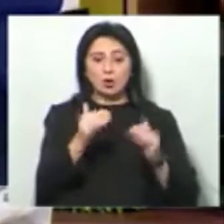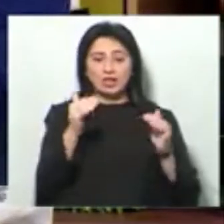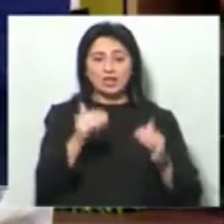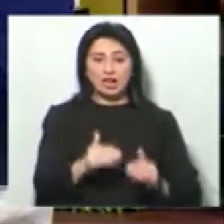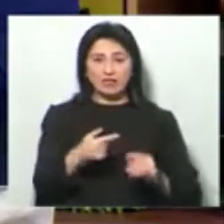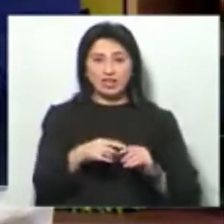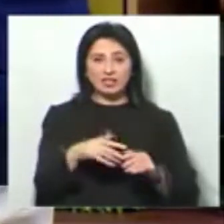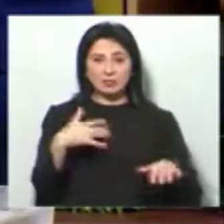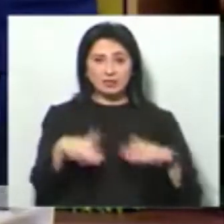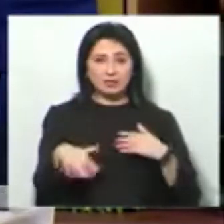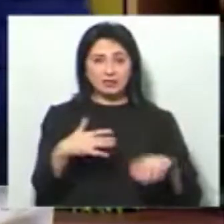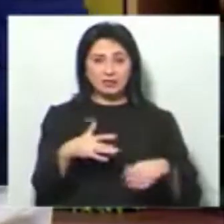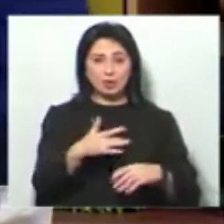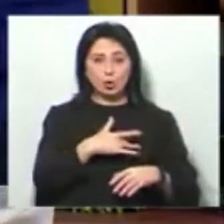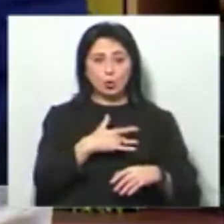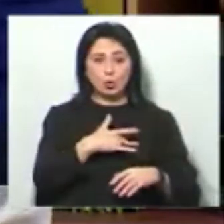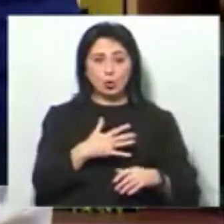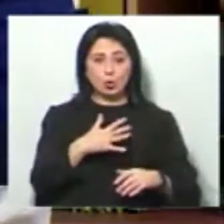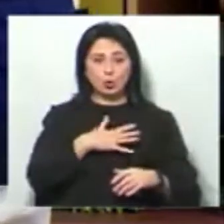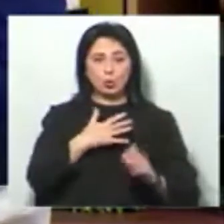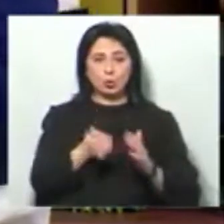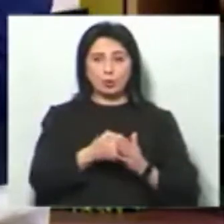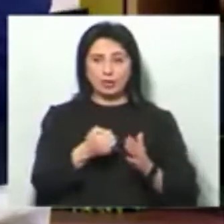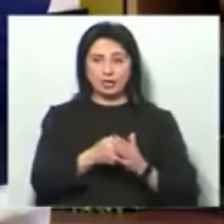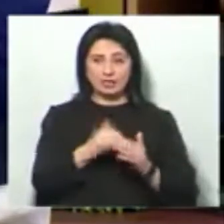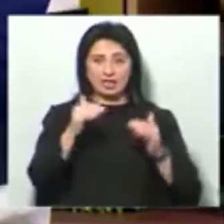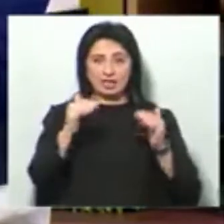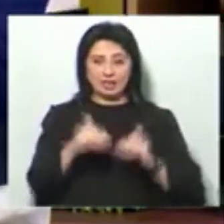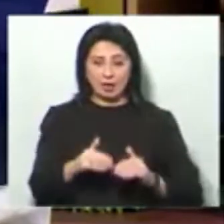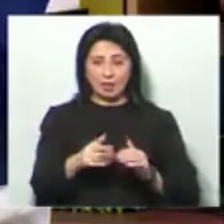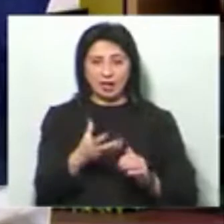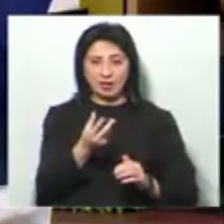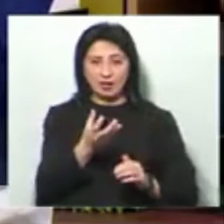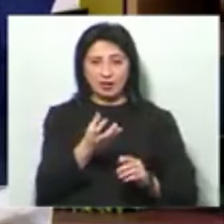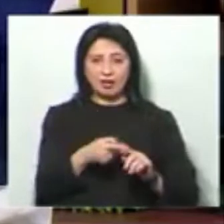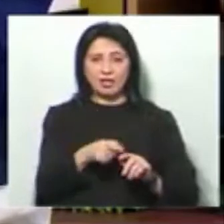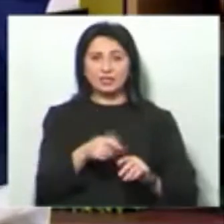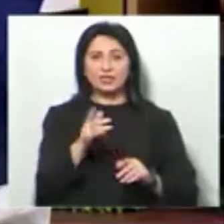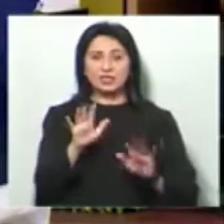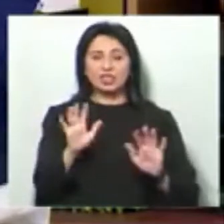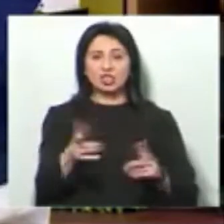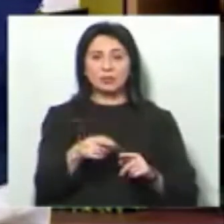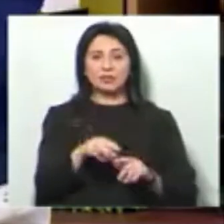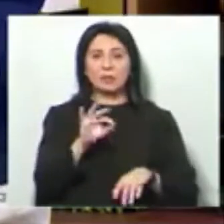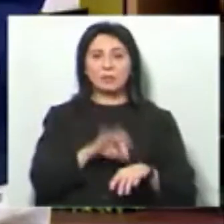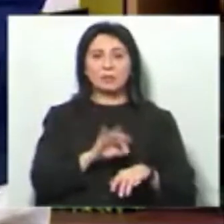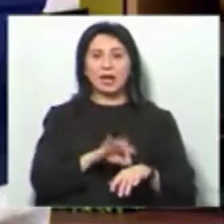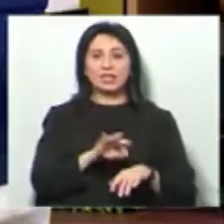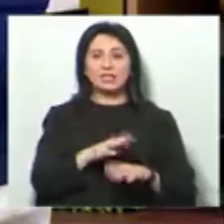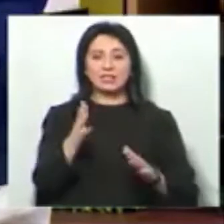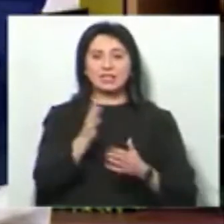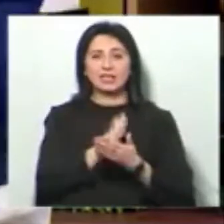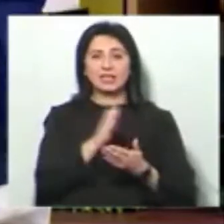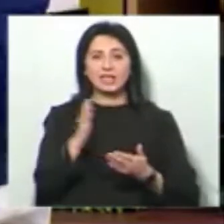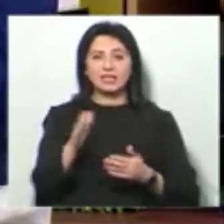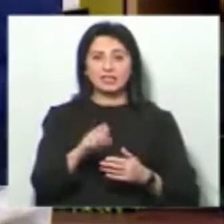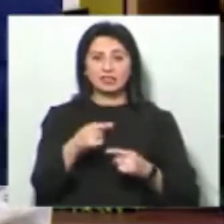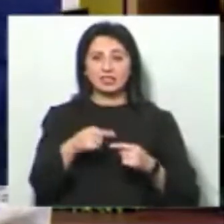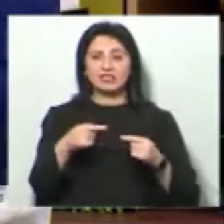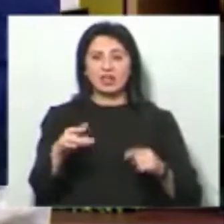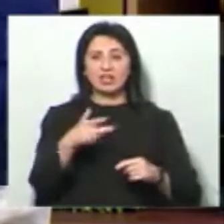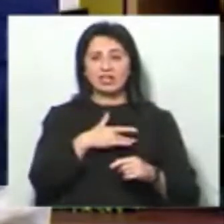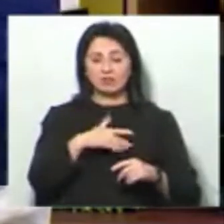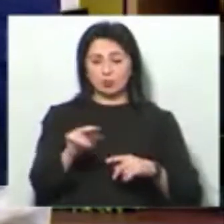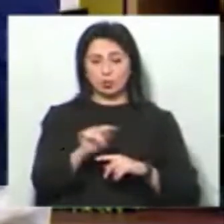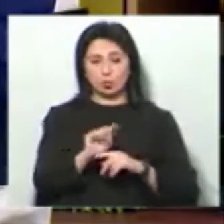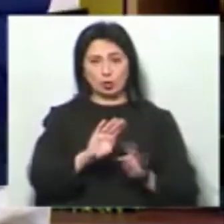xoașe nu stau gurile sucmari sobas da tabali gandemis practic. Mîm dinare. Eșe șemt xoașe paciente bii didi națiile schiata schiati pis